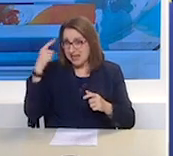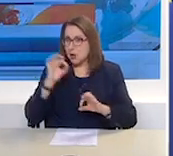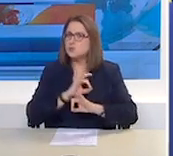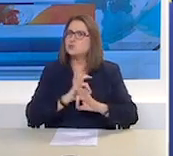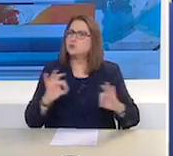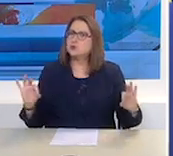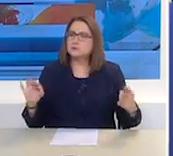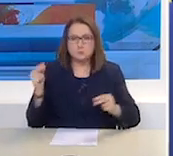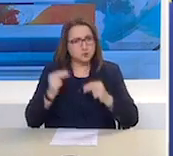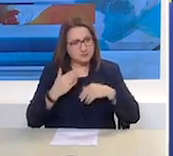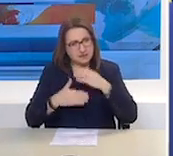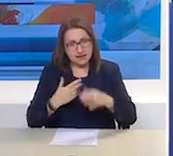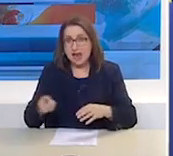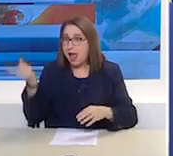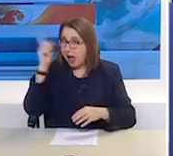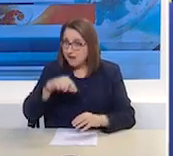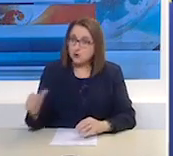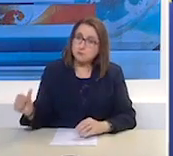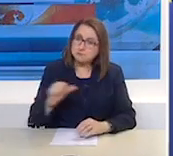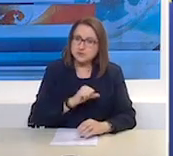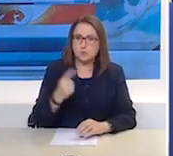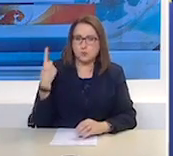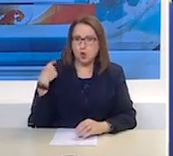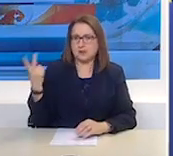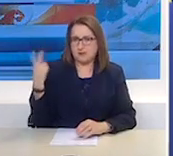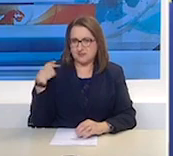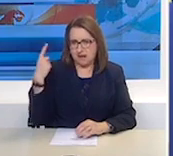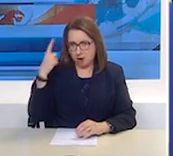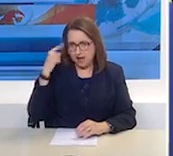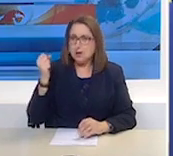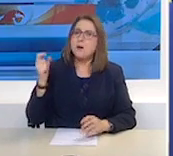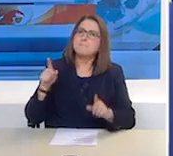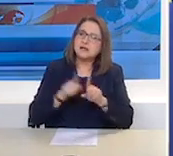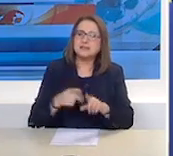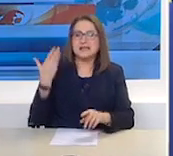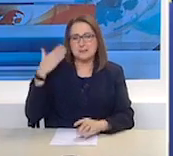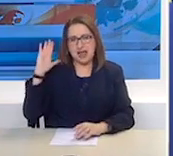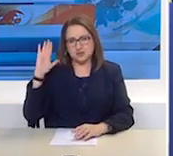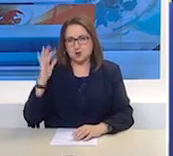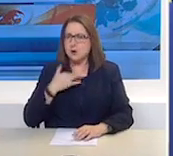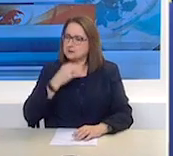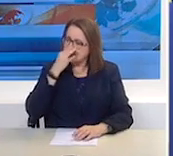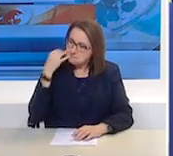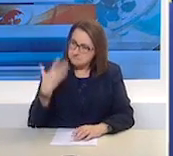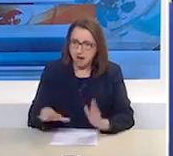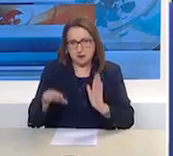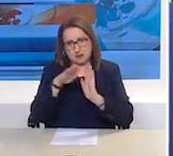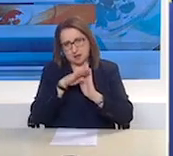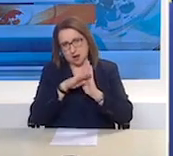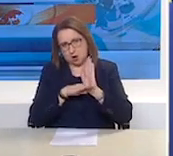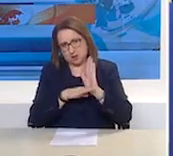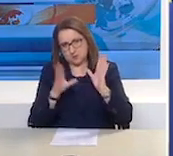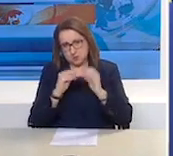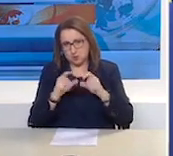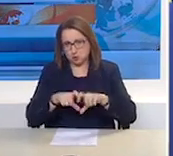δίχως προβλήματα. Αύριο ξεκινούν οι υπόλοιπες τάξεις του Λυκείου αλλά και το Γυμνάσιο. Έχουμε επισημάνει τους κανόνες και τα μέτρα υγιεινής που ισχύουν και τα